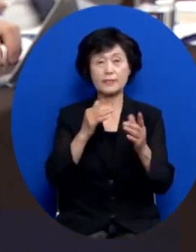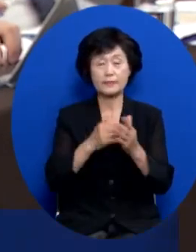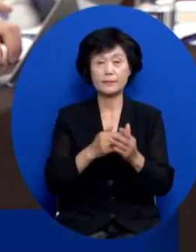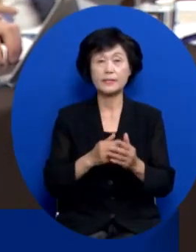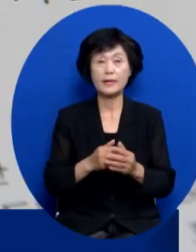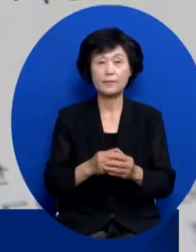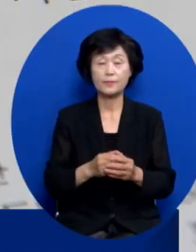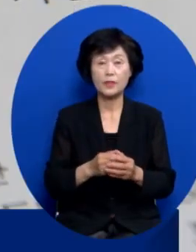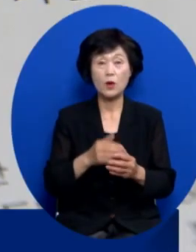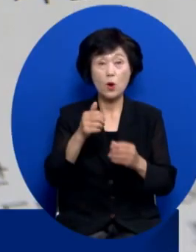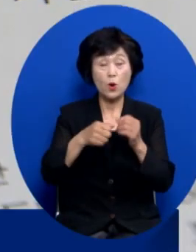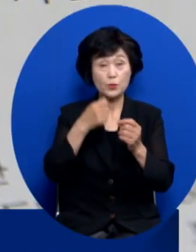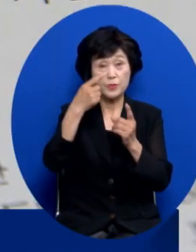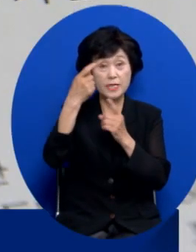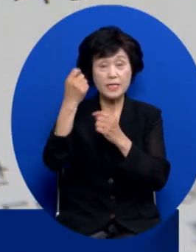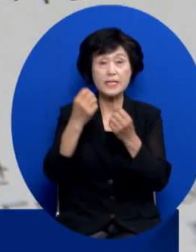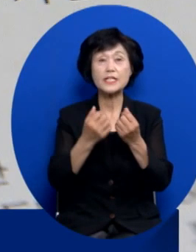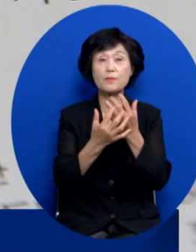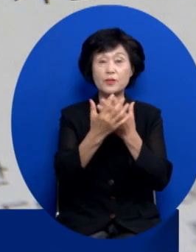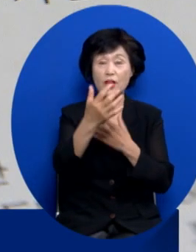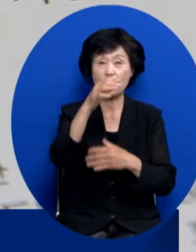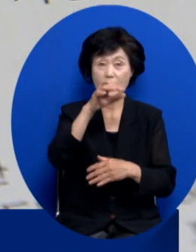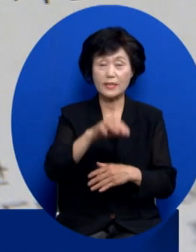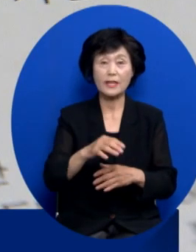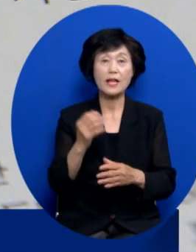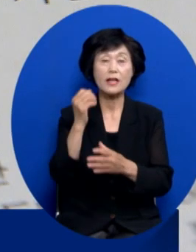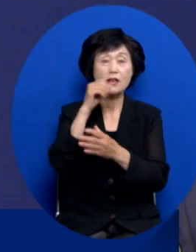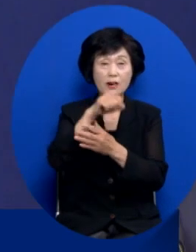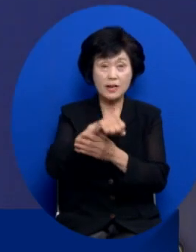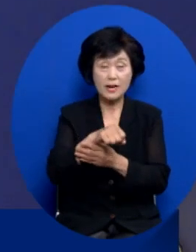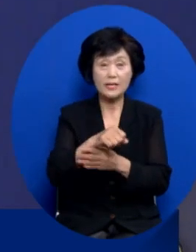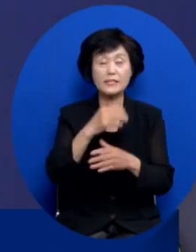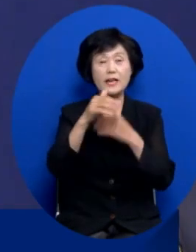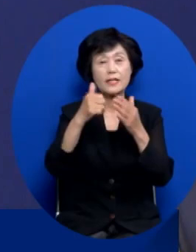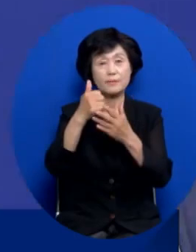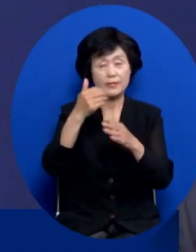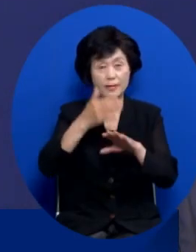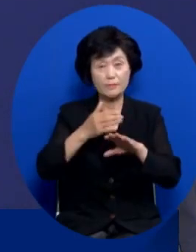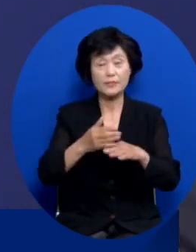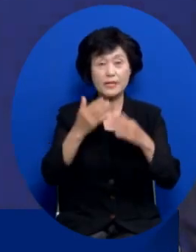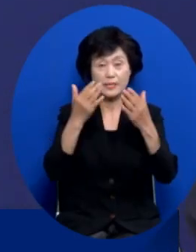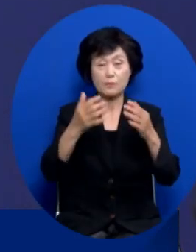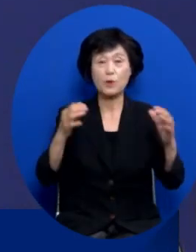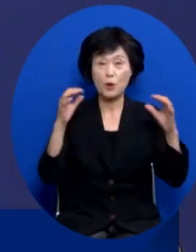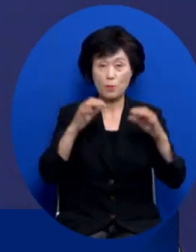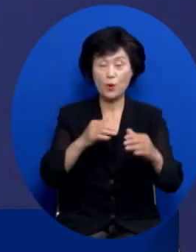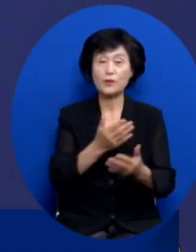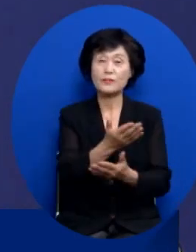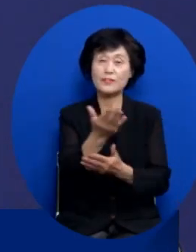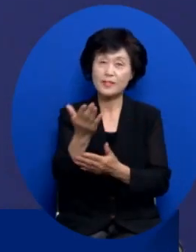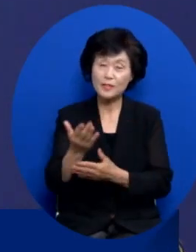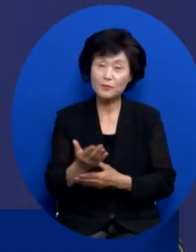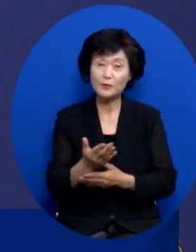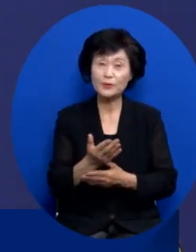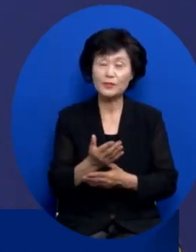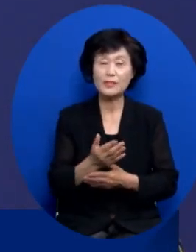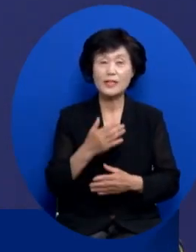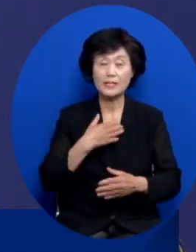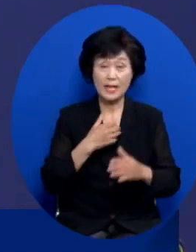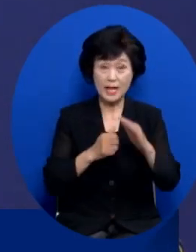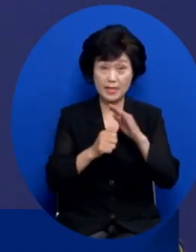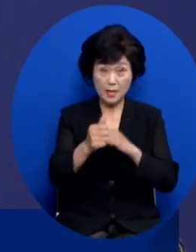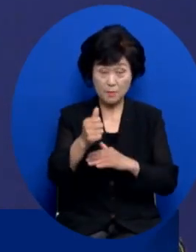그레엄 50주년 기념대회에 허락하신 하나님께 감사드리고 오늘 이와 같이 오신 여러분들 기념대회 전체를 대표해서